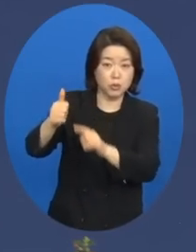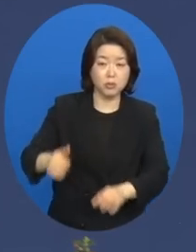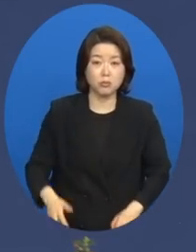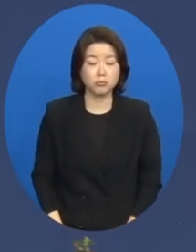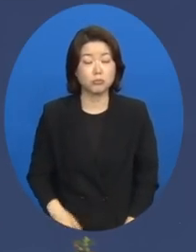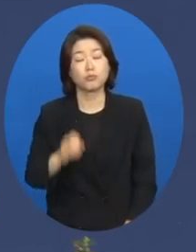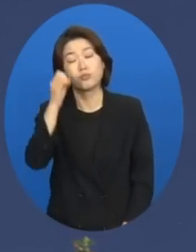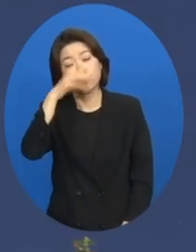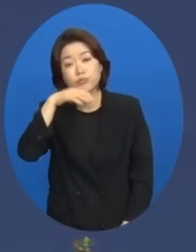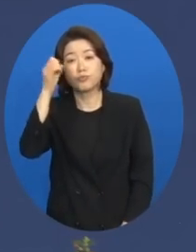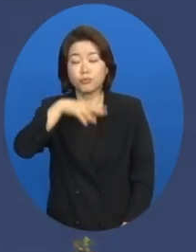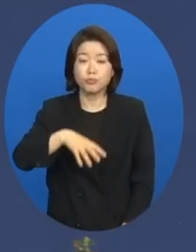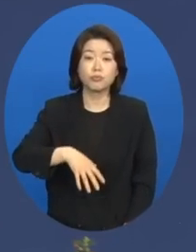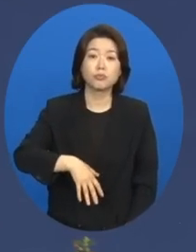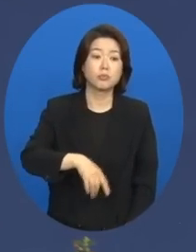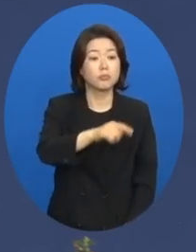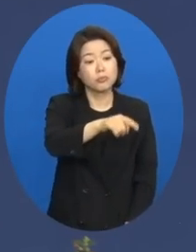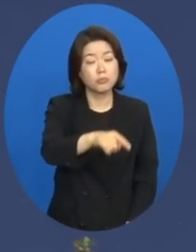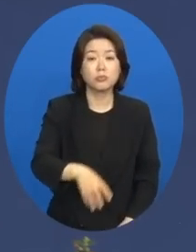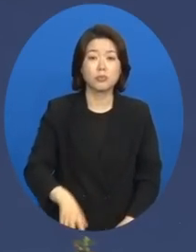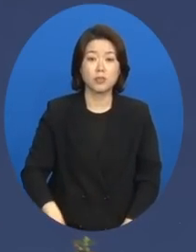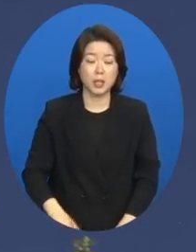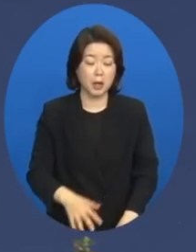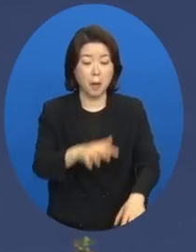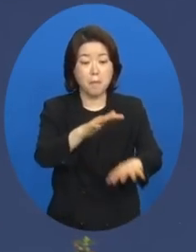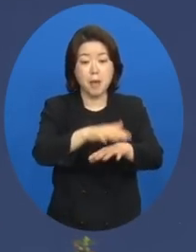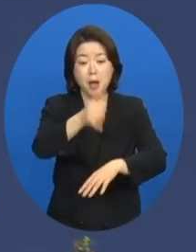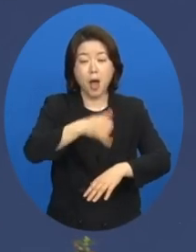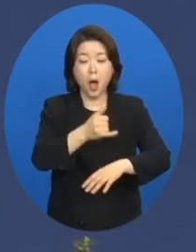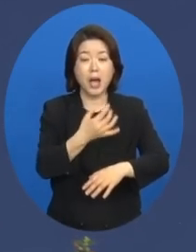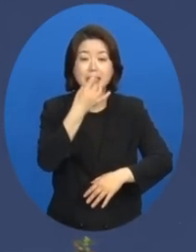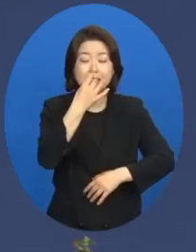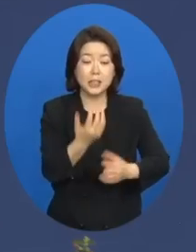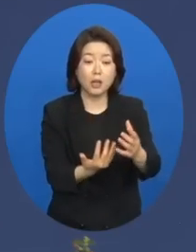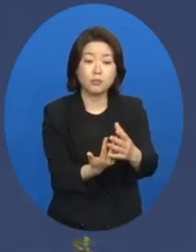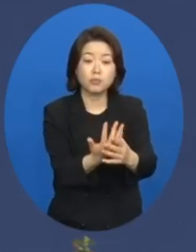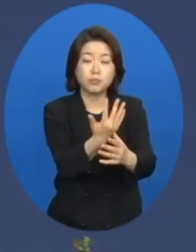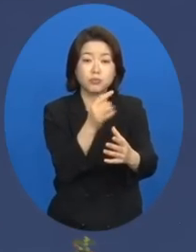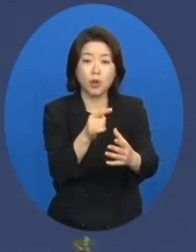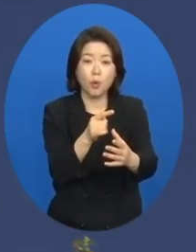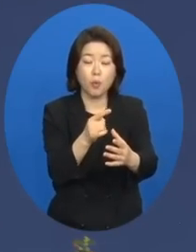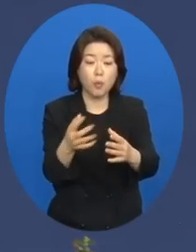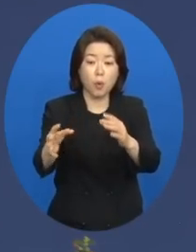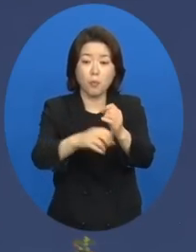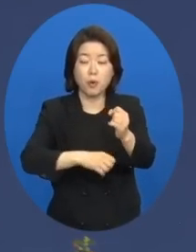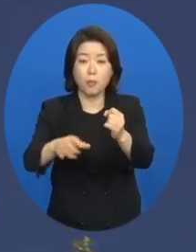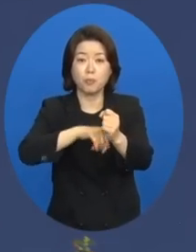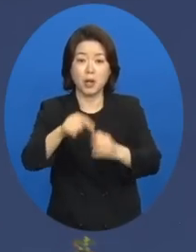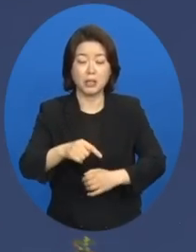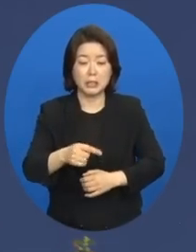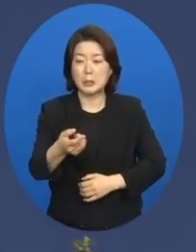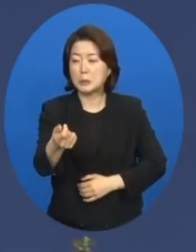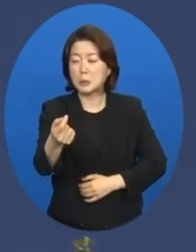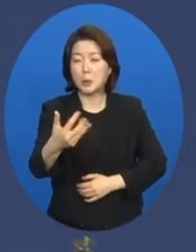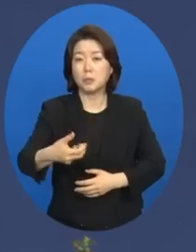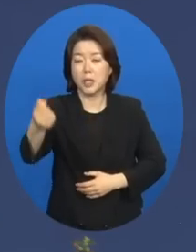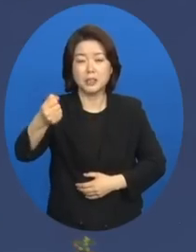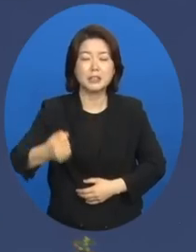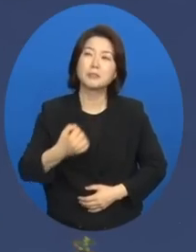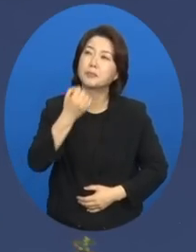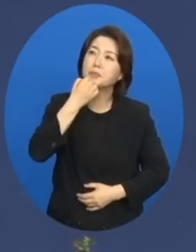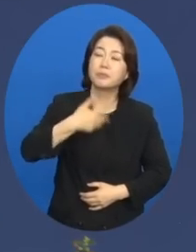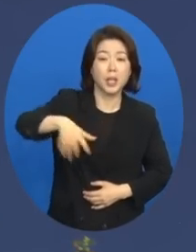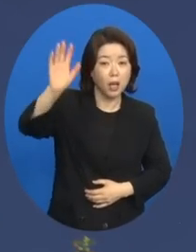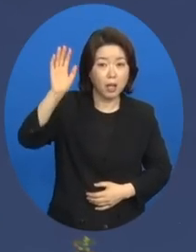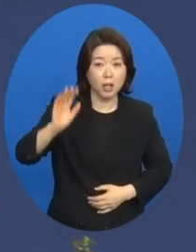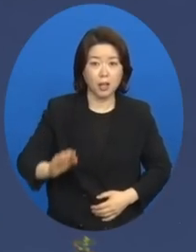뻥하니 그냥 거기서 농사 짓고 소작인 시켜가지고 거기서 몇 푼 얻어먹는 이거 가지고 희죽이 웃고 그냥 지나가는